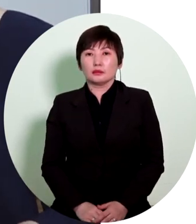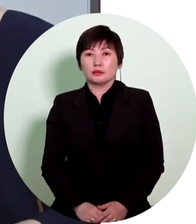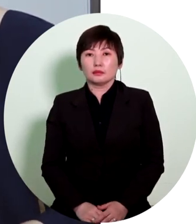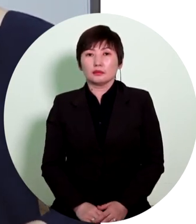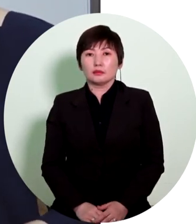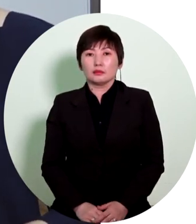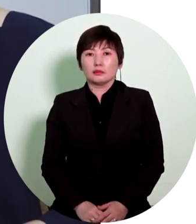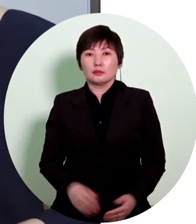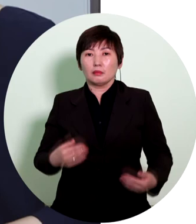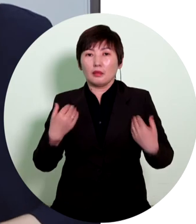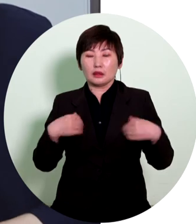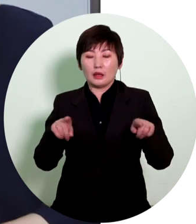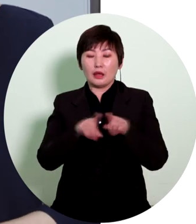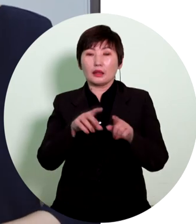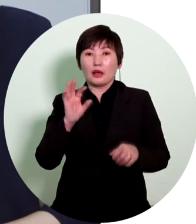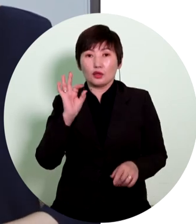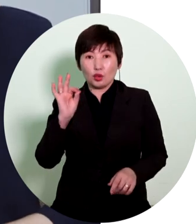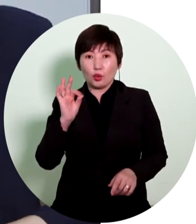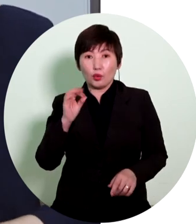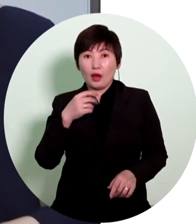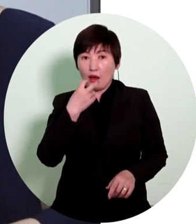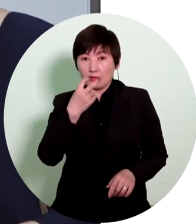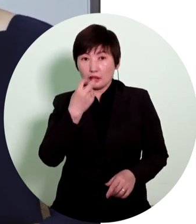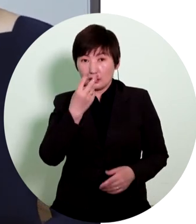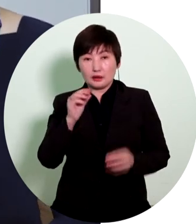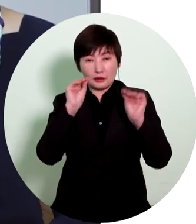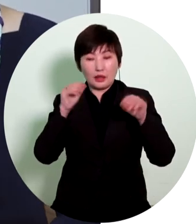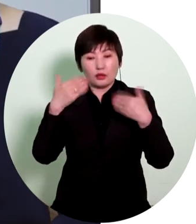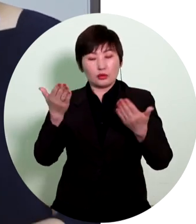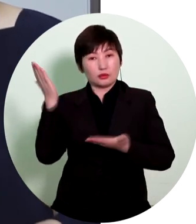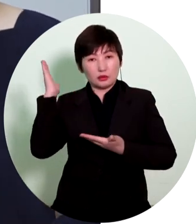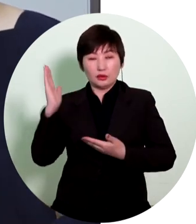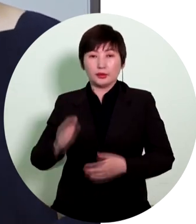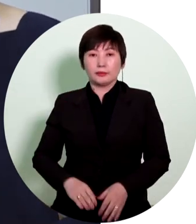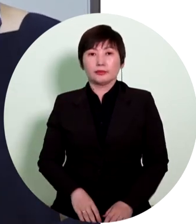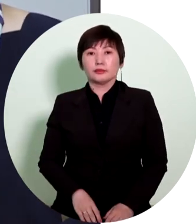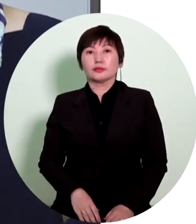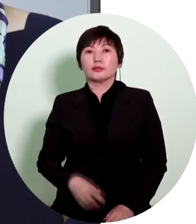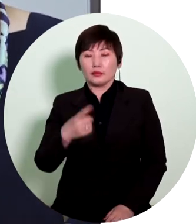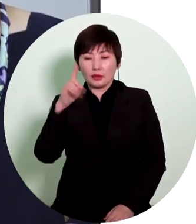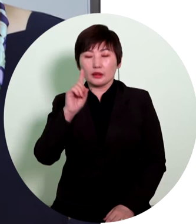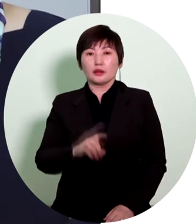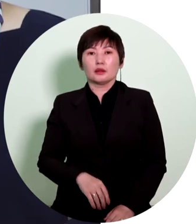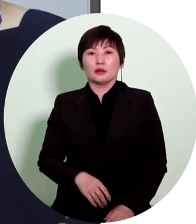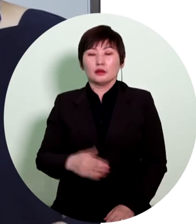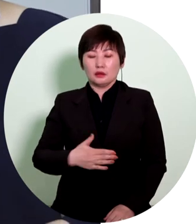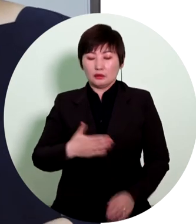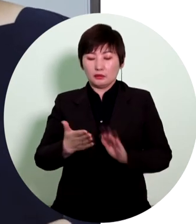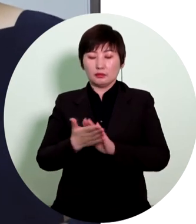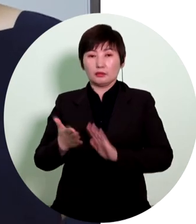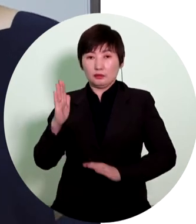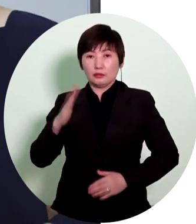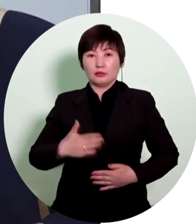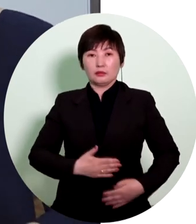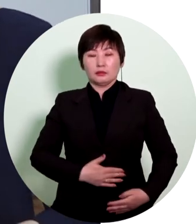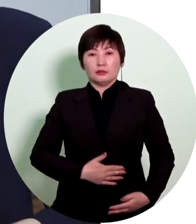За одоо тэгвэл бүгдээрээ хэрхэн зөв амьсгалт сурахыг багш та нартай зааж өгье. Нэгдүгээрт нь хөвлий дээрээ